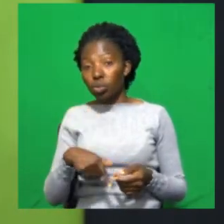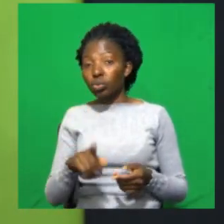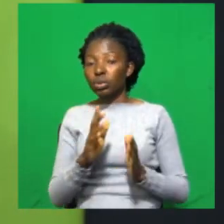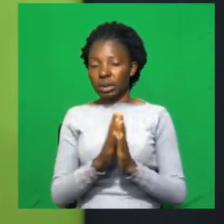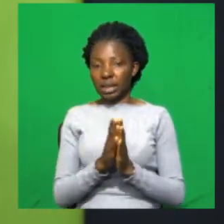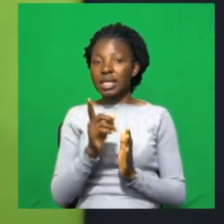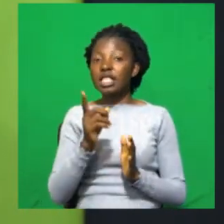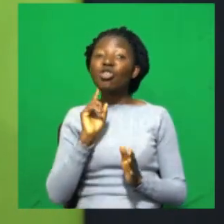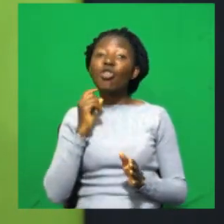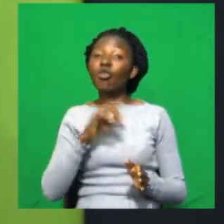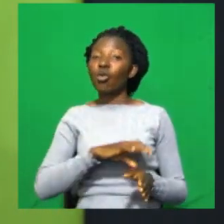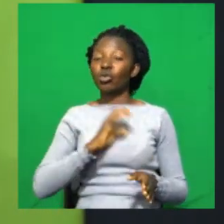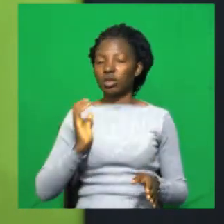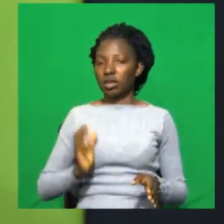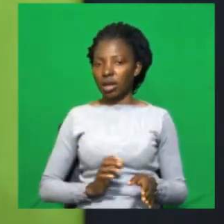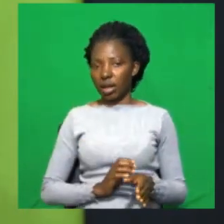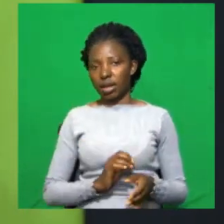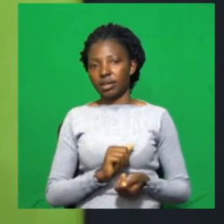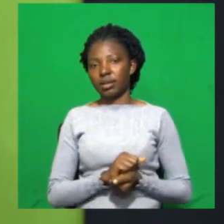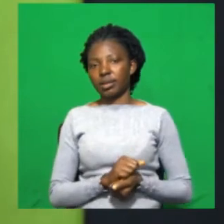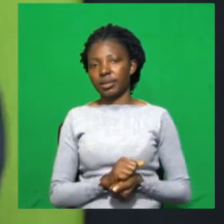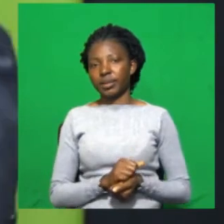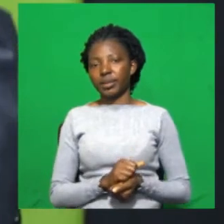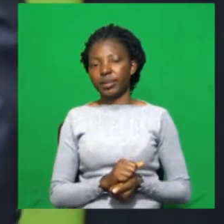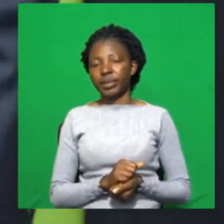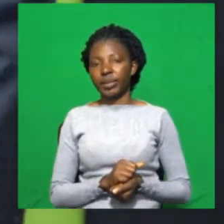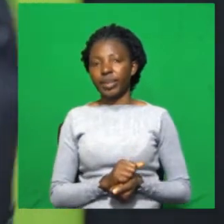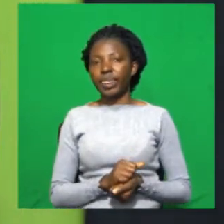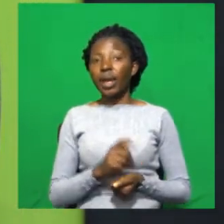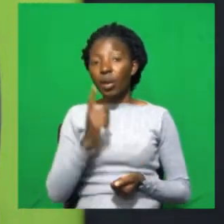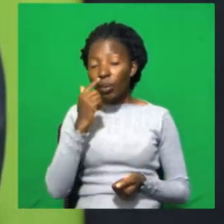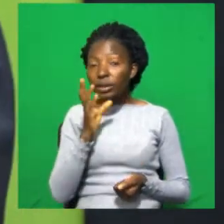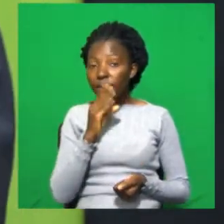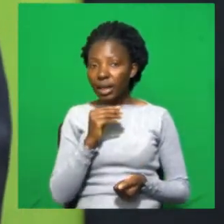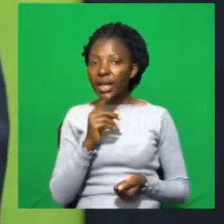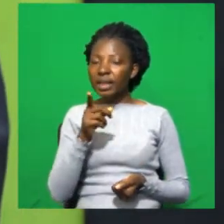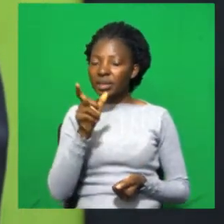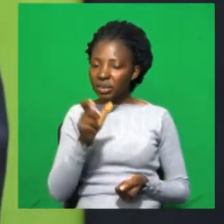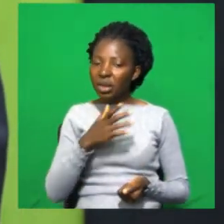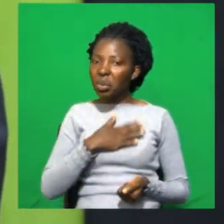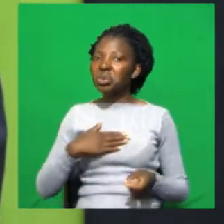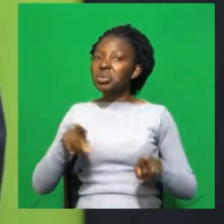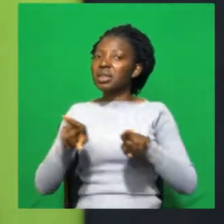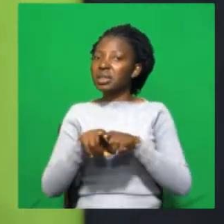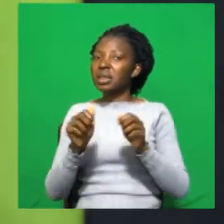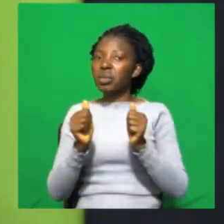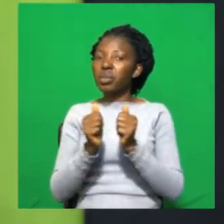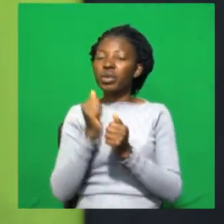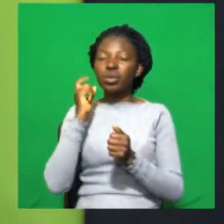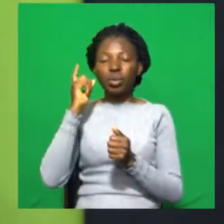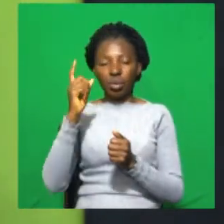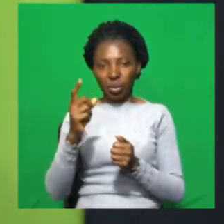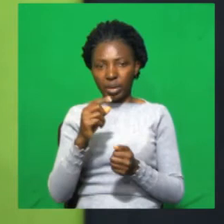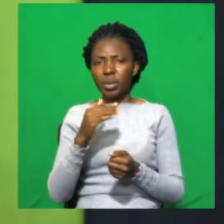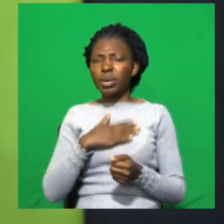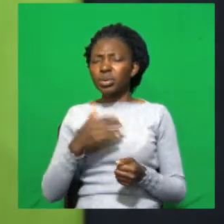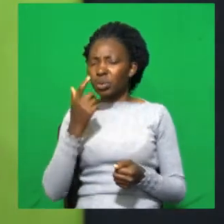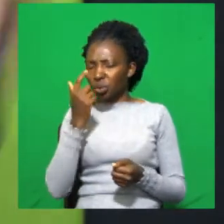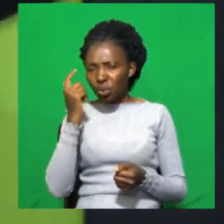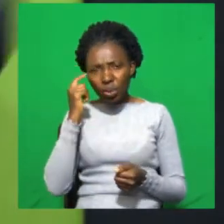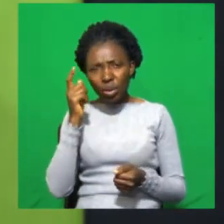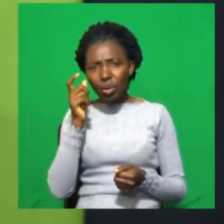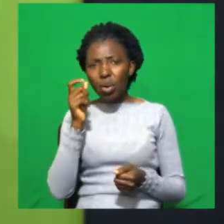anobuda mubhaibheri iyeye, ndokudzidzisa kwebhaibheri. Toda kuona panonzi achizviita Mwari. Okay. Ndokuti tinyatsozwa kuti antikristu akamira